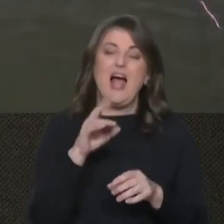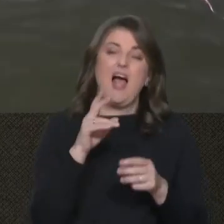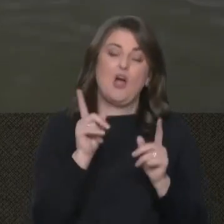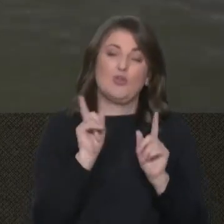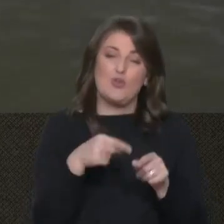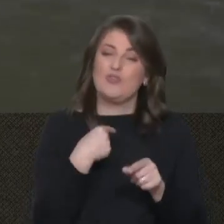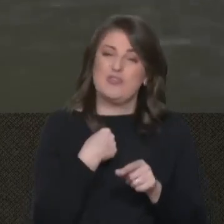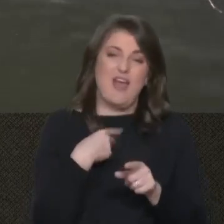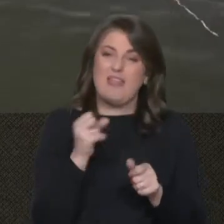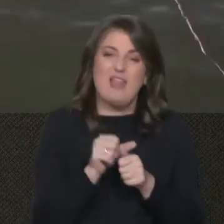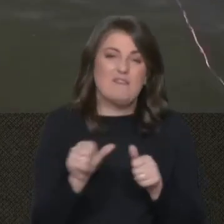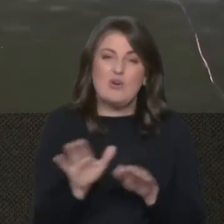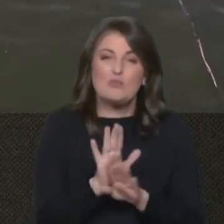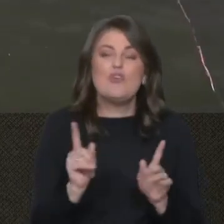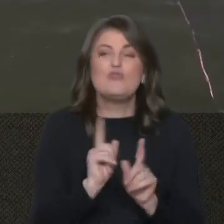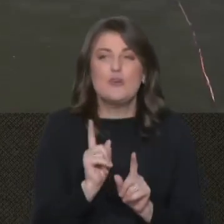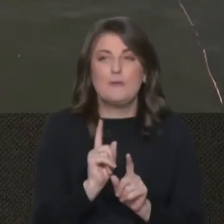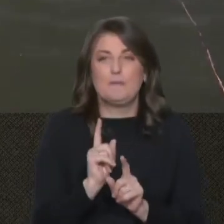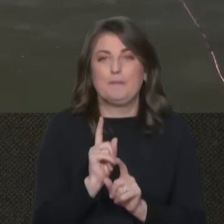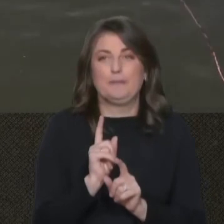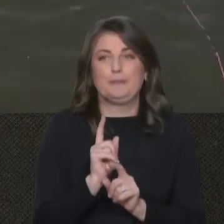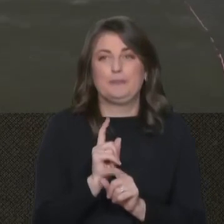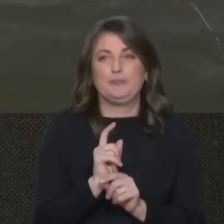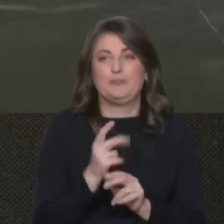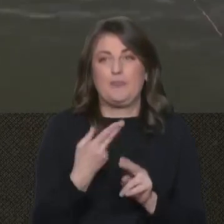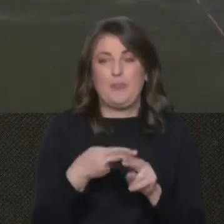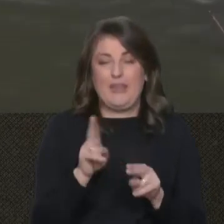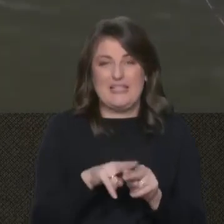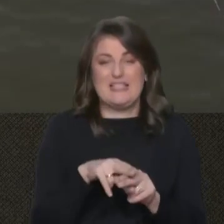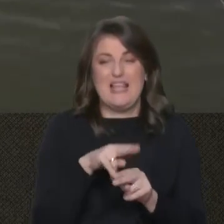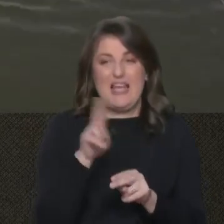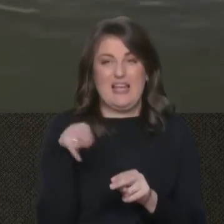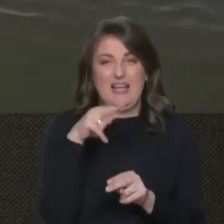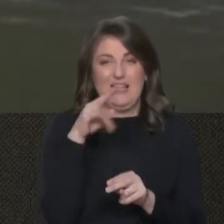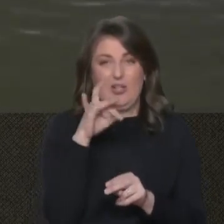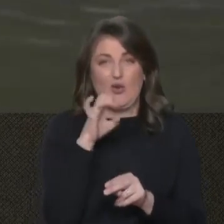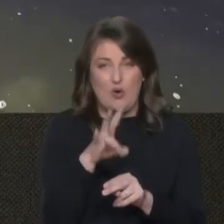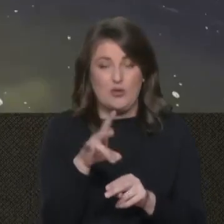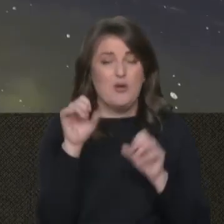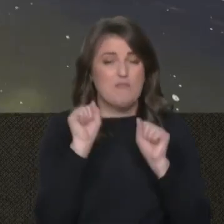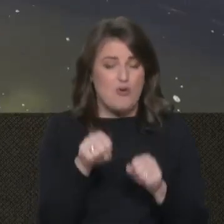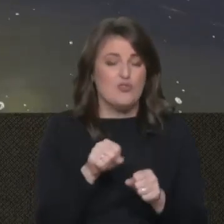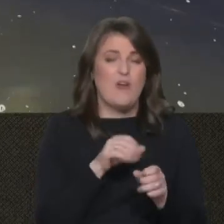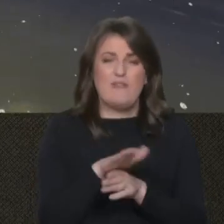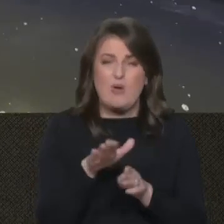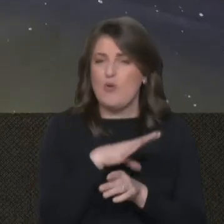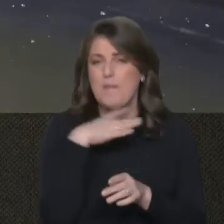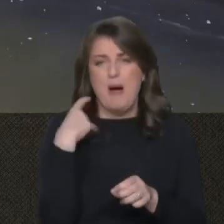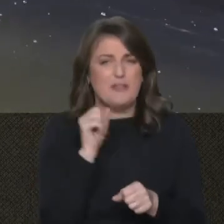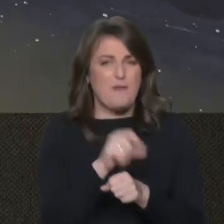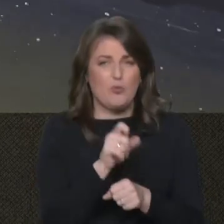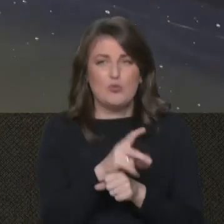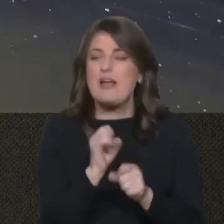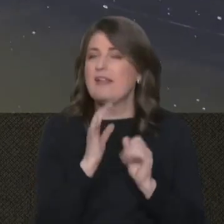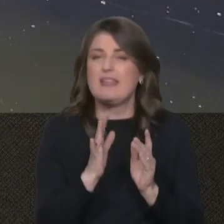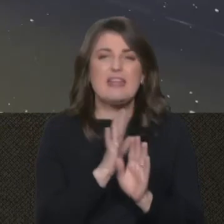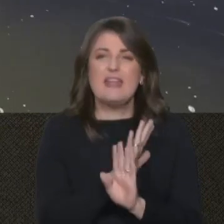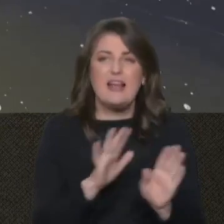Тож я не виключаю, що цей дрон може виконувати багато функцій. Бути не